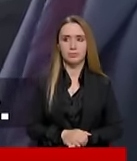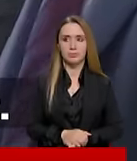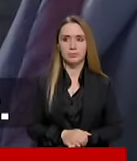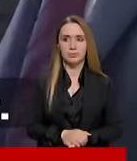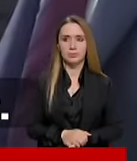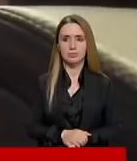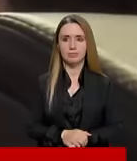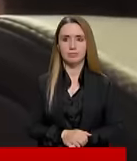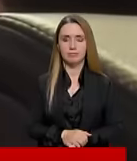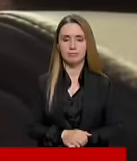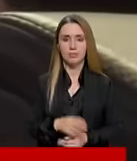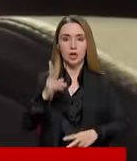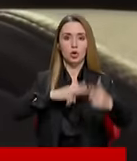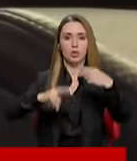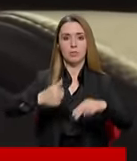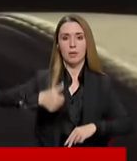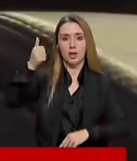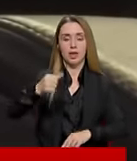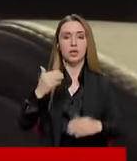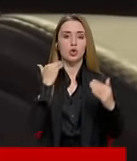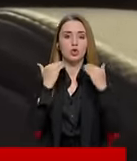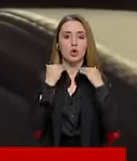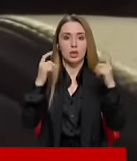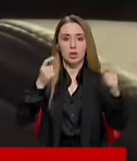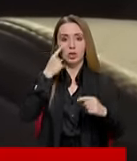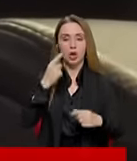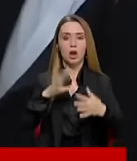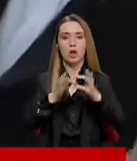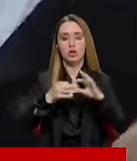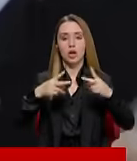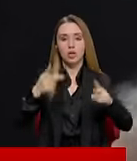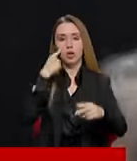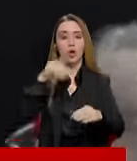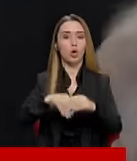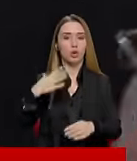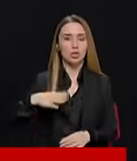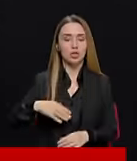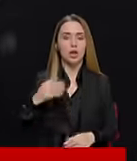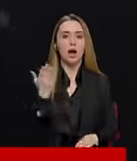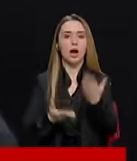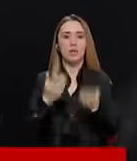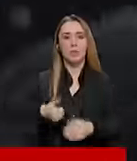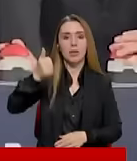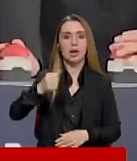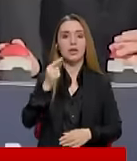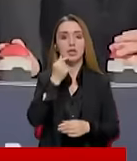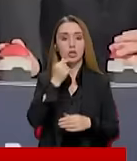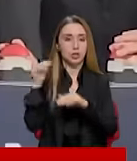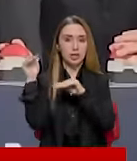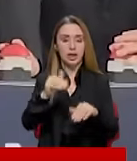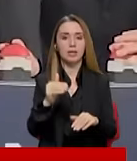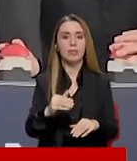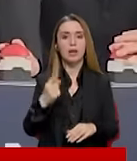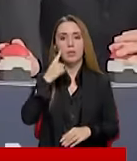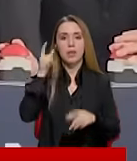desteğinizi bekliyoruz Ulaştırma Bakanı Yozgat Yerköy'de gar açılışı karşılığında oy istedi adalet bakanı giresun' daydı Milli Eğitim